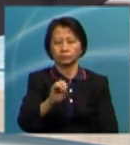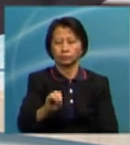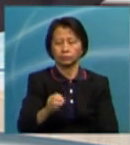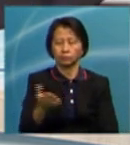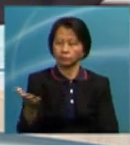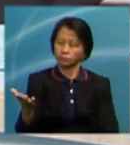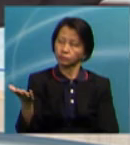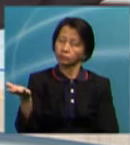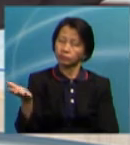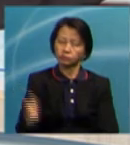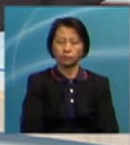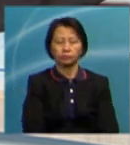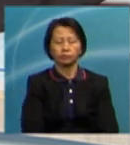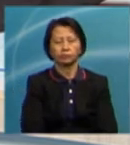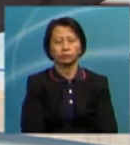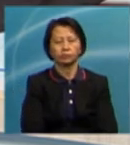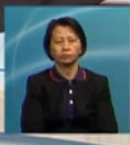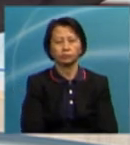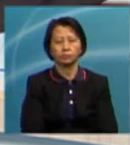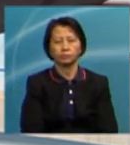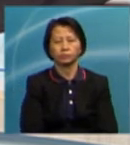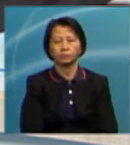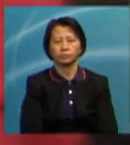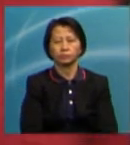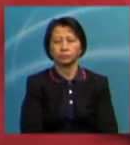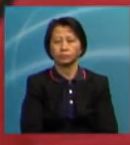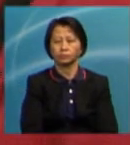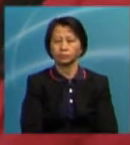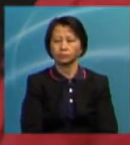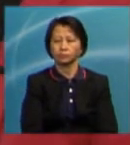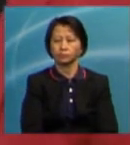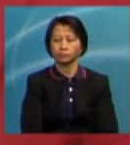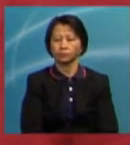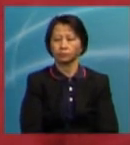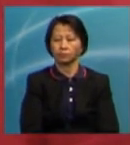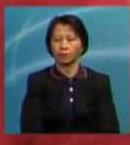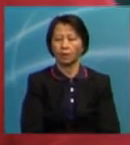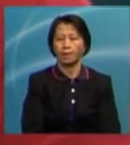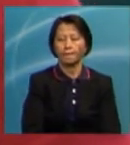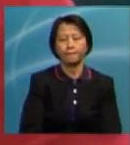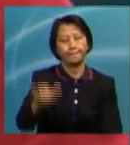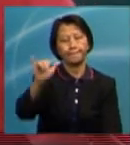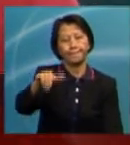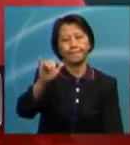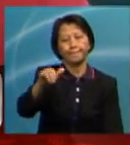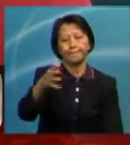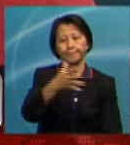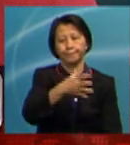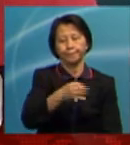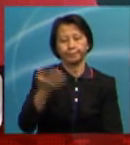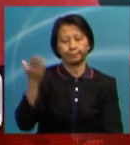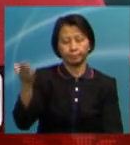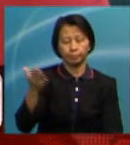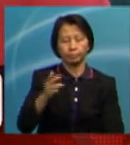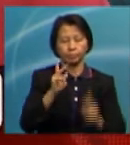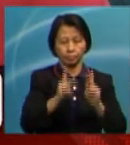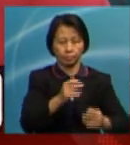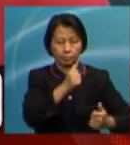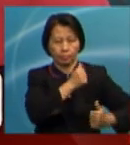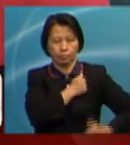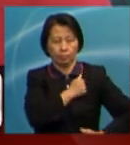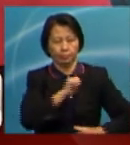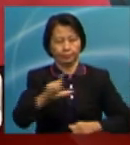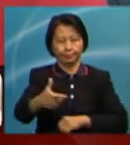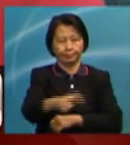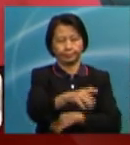inizel di bilik berita teruskan Ya Ivan dan Atikah pihak tentera laut